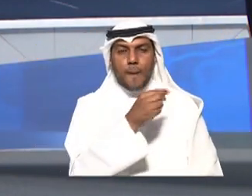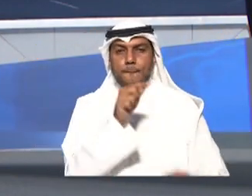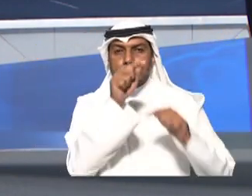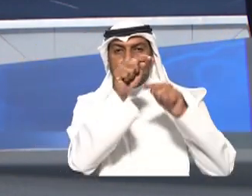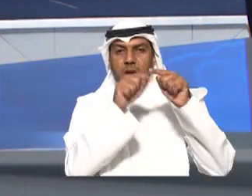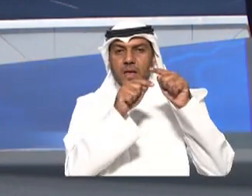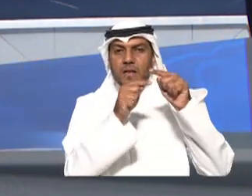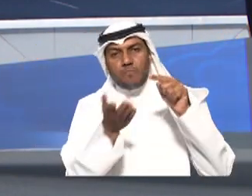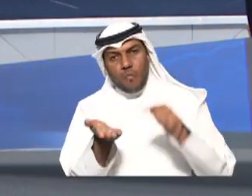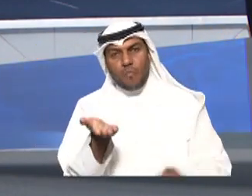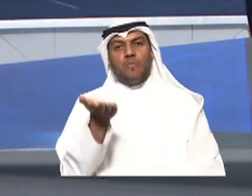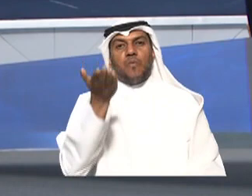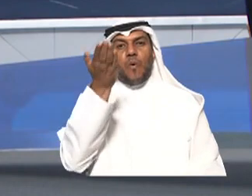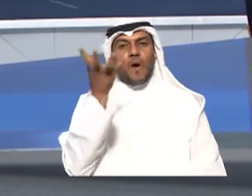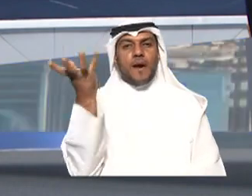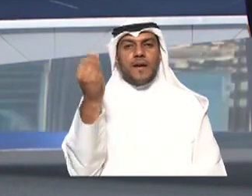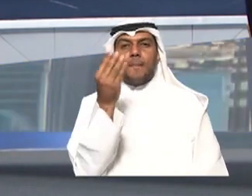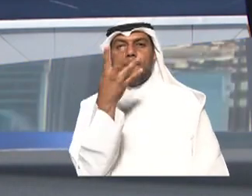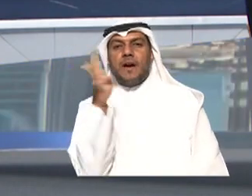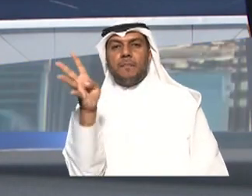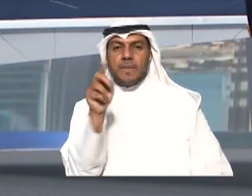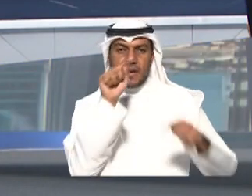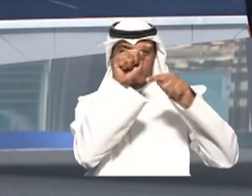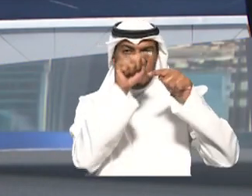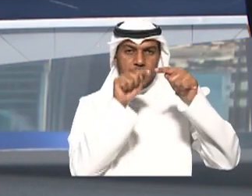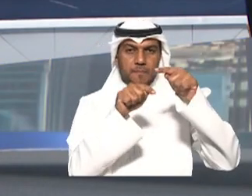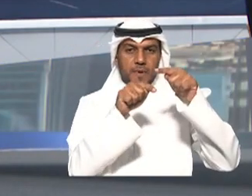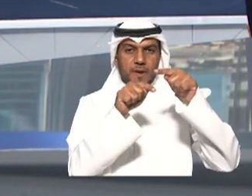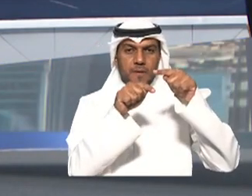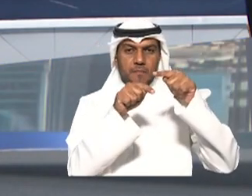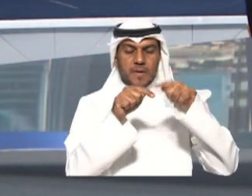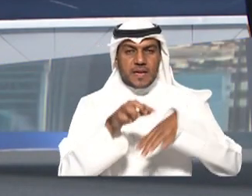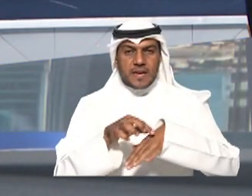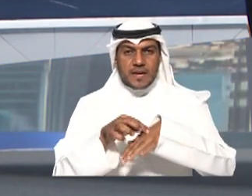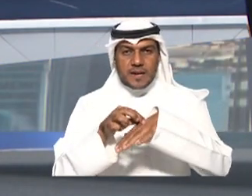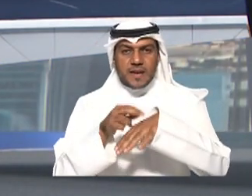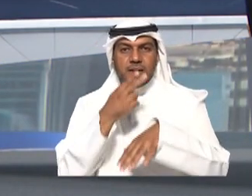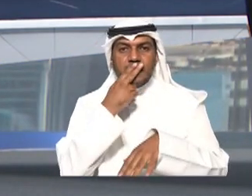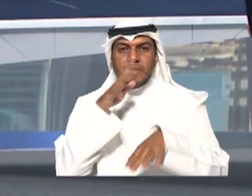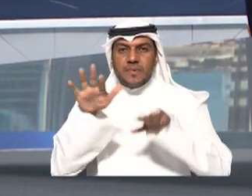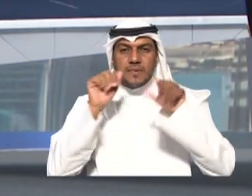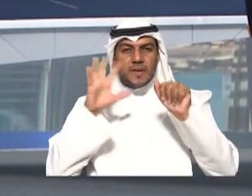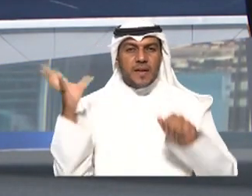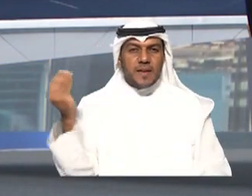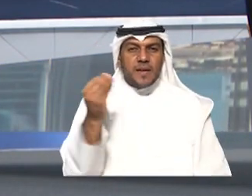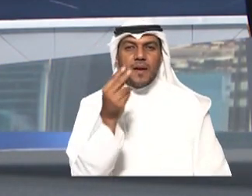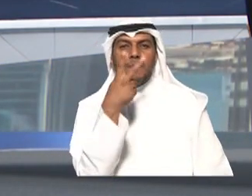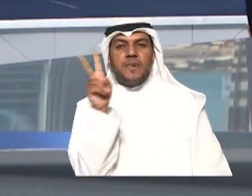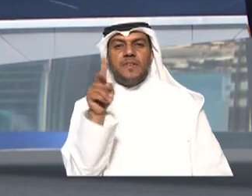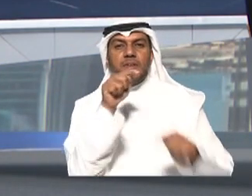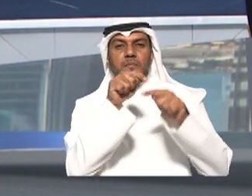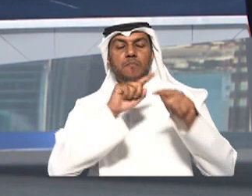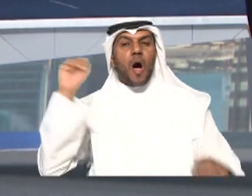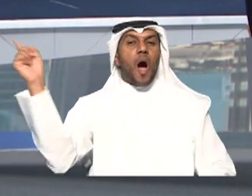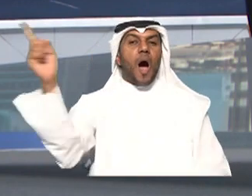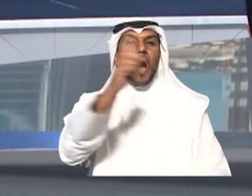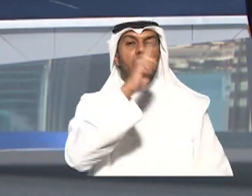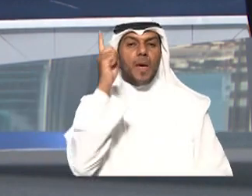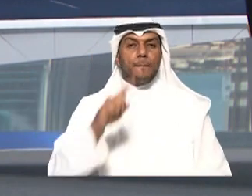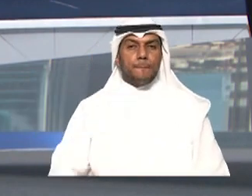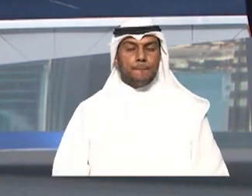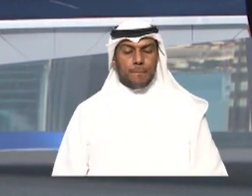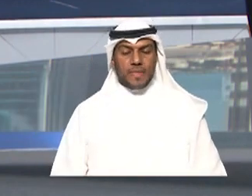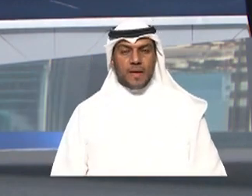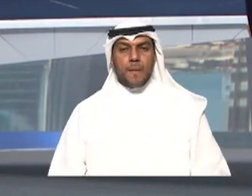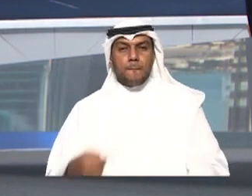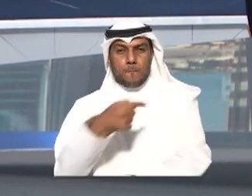التدخين لتصل إلى 40%، في حين أن نسبة الإقلاع العالمية لا تتعدى 20%. عيادات لا